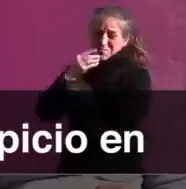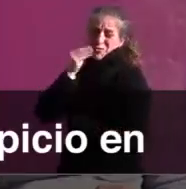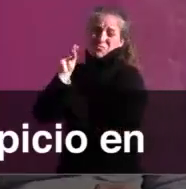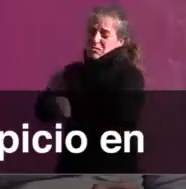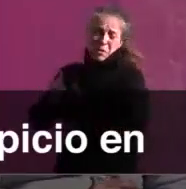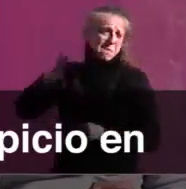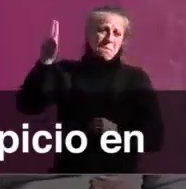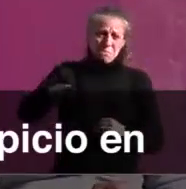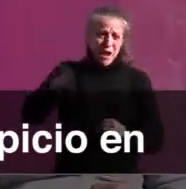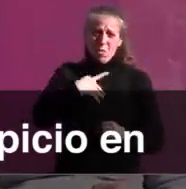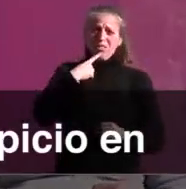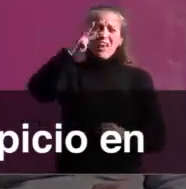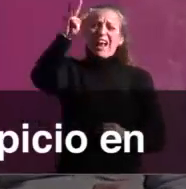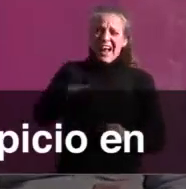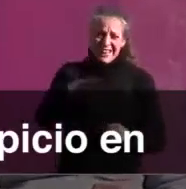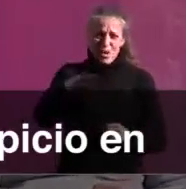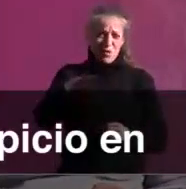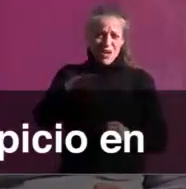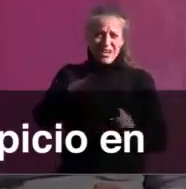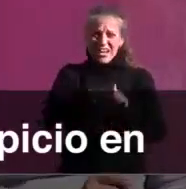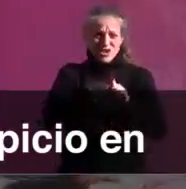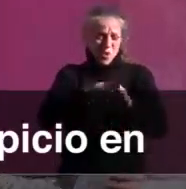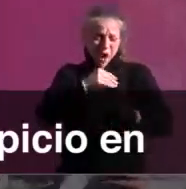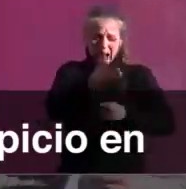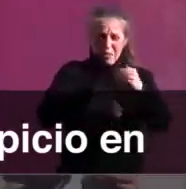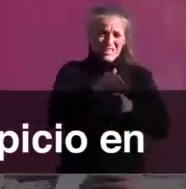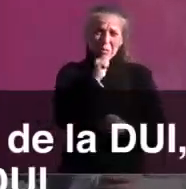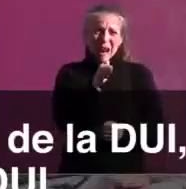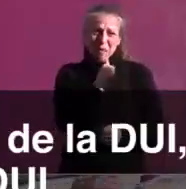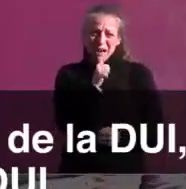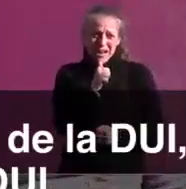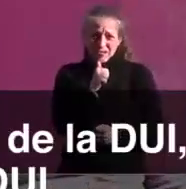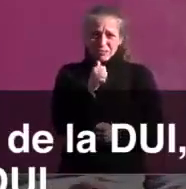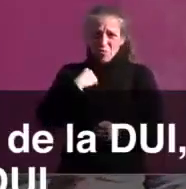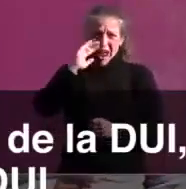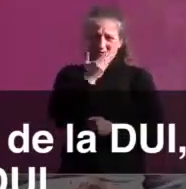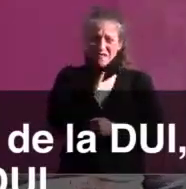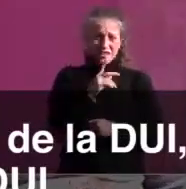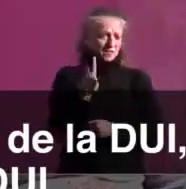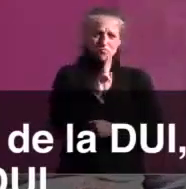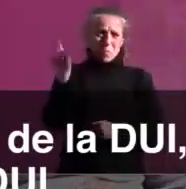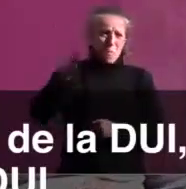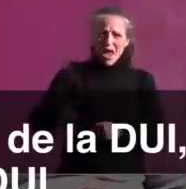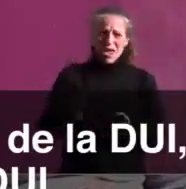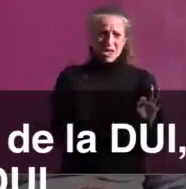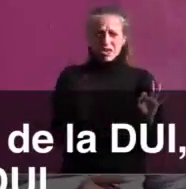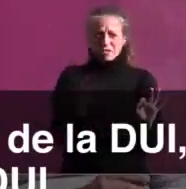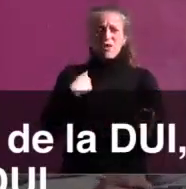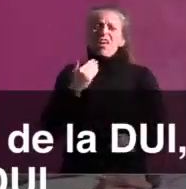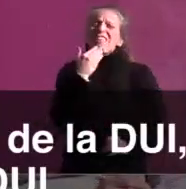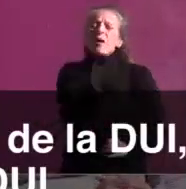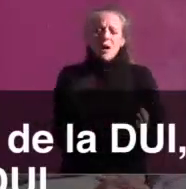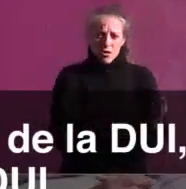a Catalunya portar-la fins al precipici en nom de Catalunya, mai més. I jo